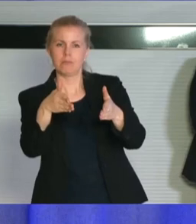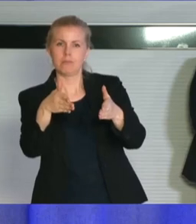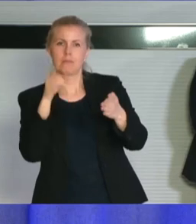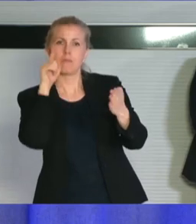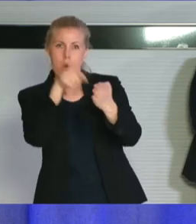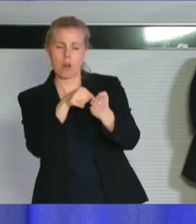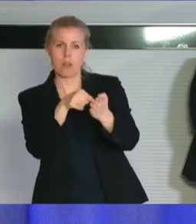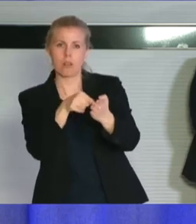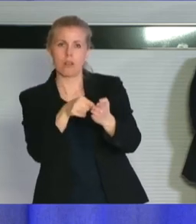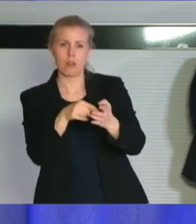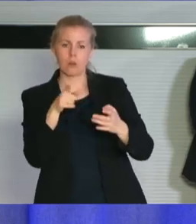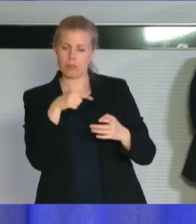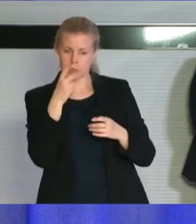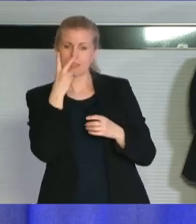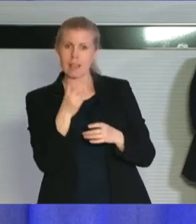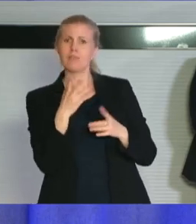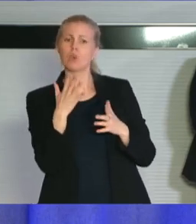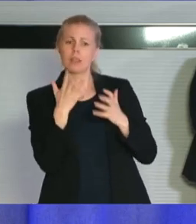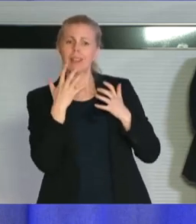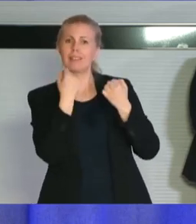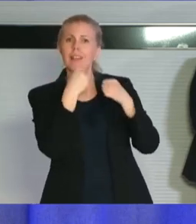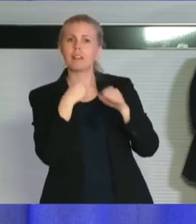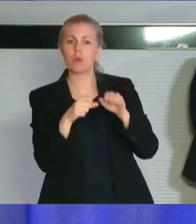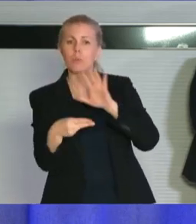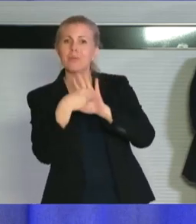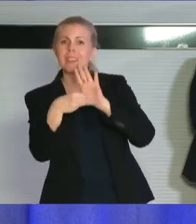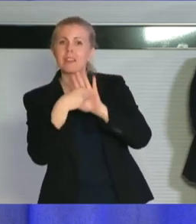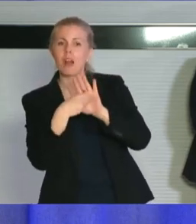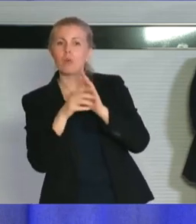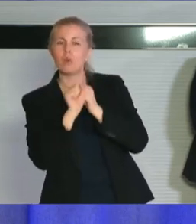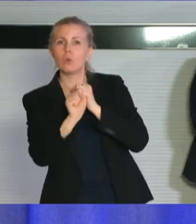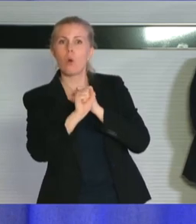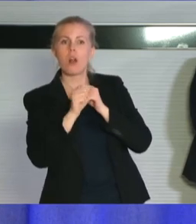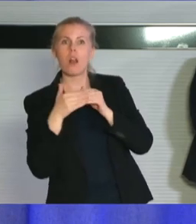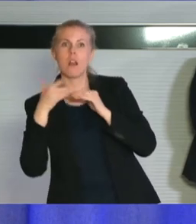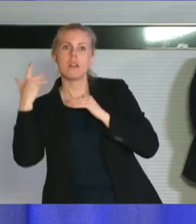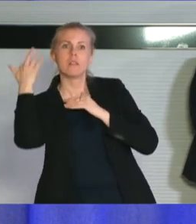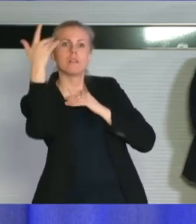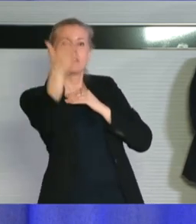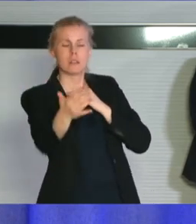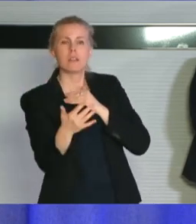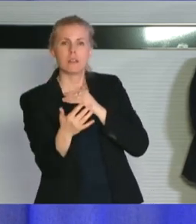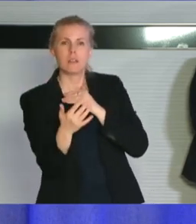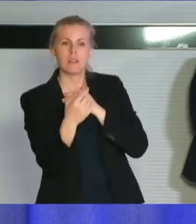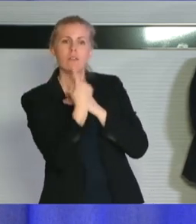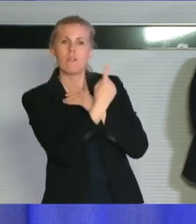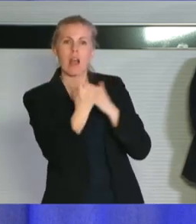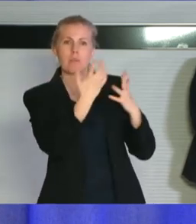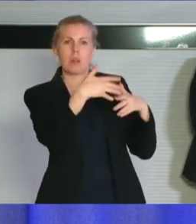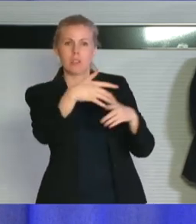inn og ser på hvor trenger vi tiltak for å bidra til at dette ikke varer over lang tid for enkelte bransjer, der hvor det er mulig å